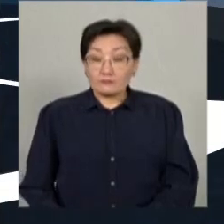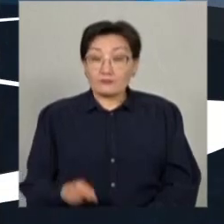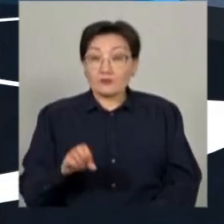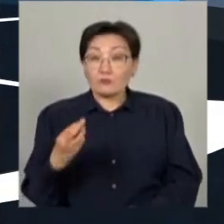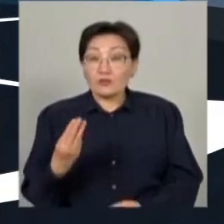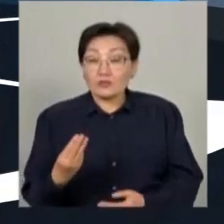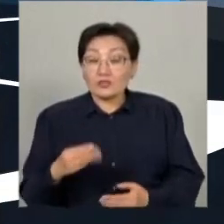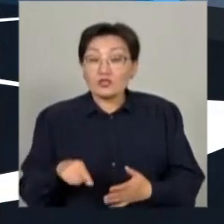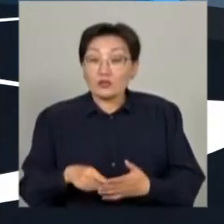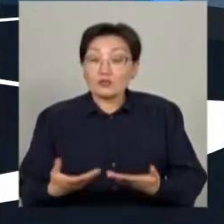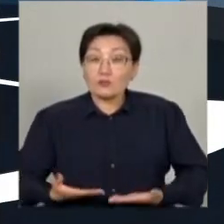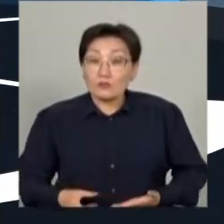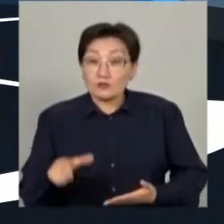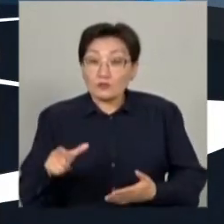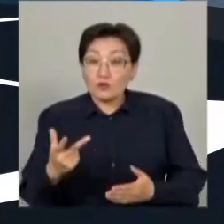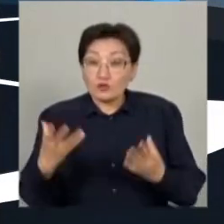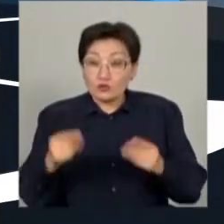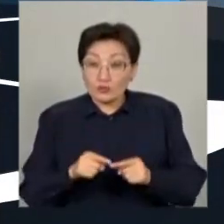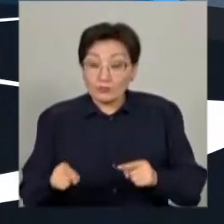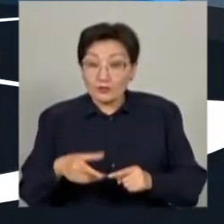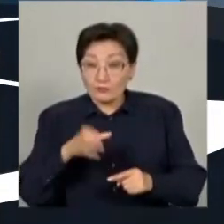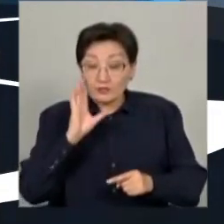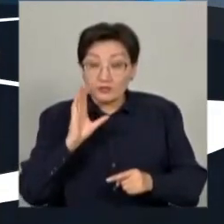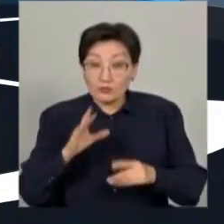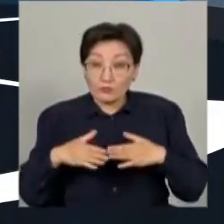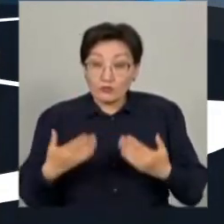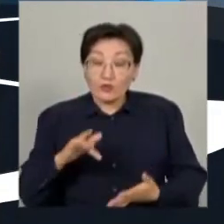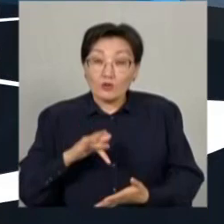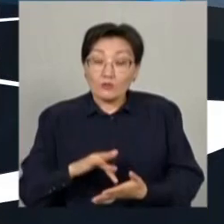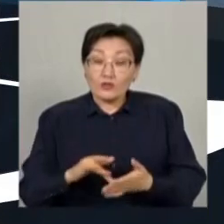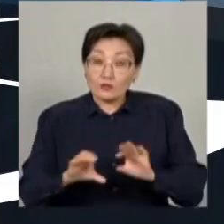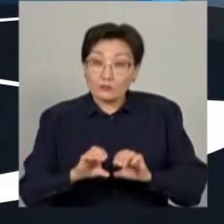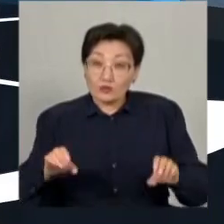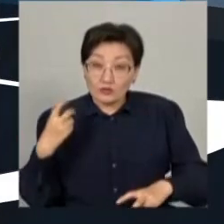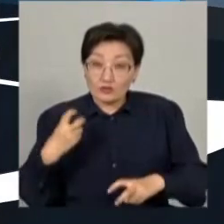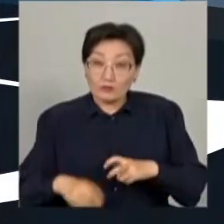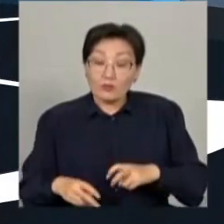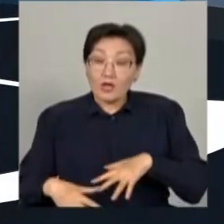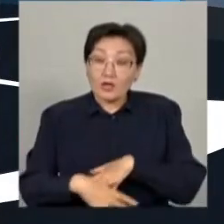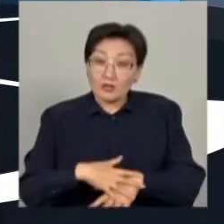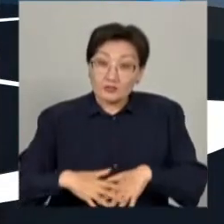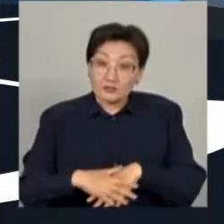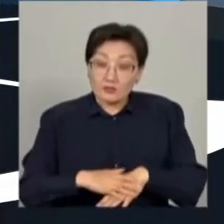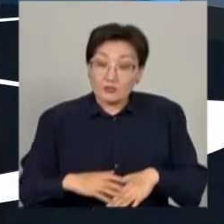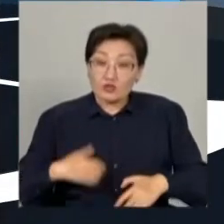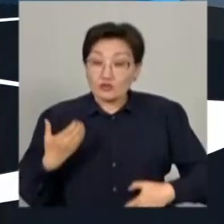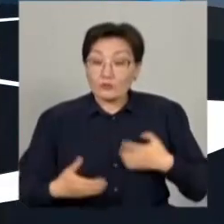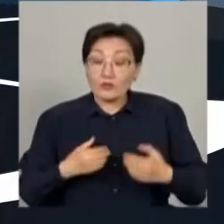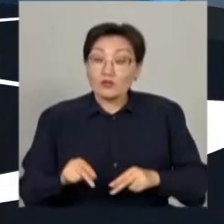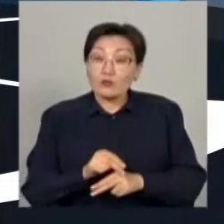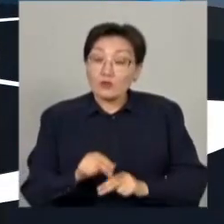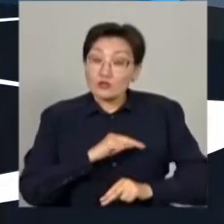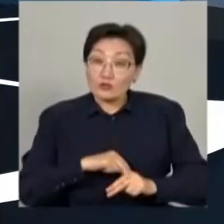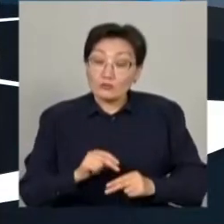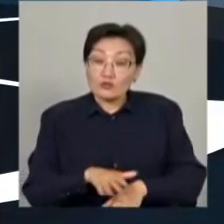Балқаш тұрғындары үш күннен бері ауыз сусыз отыр. Қалада орталық құбыр жарылып, халықты әбігерге салған. Оны жөндеу